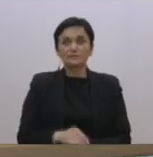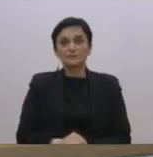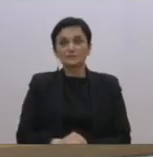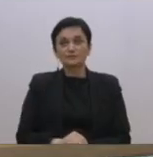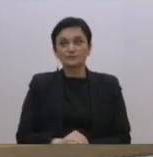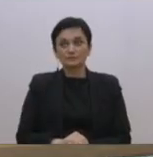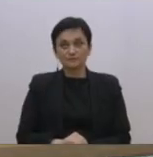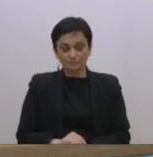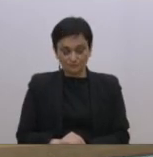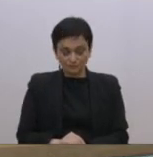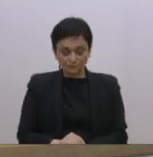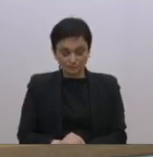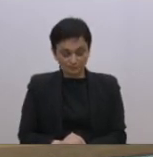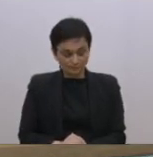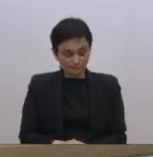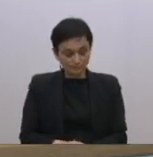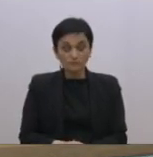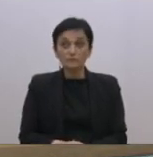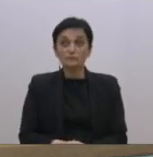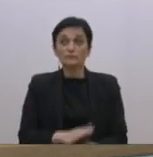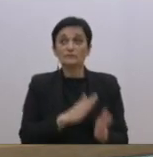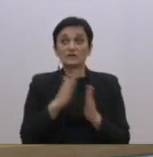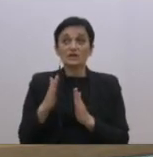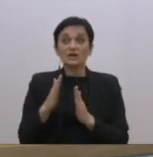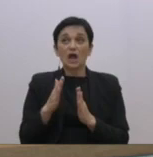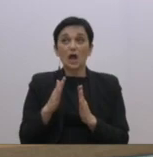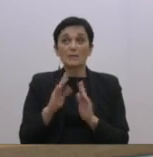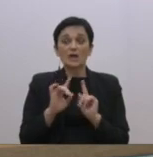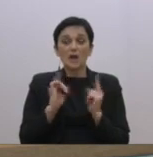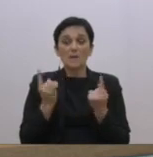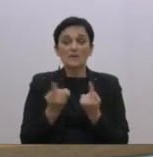გადავდივართ ფრაქციების გამოსვლაზე. ფრაქცია ერთიანი